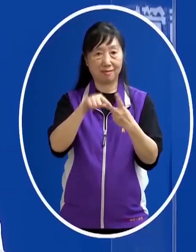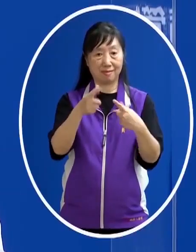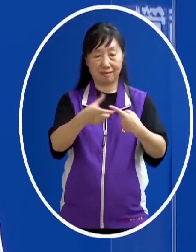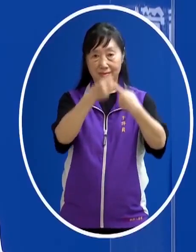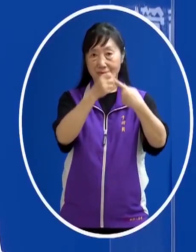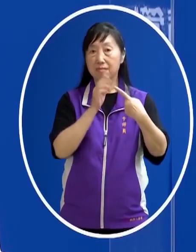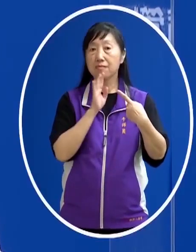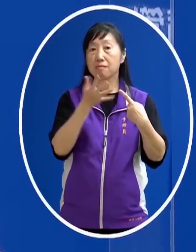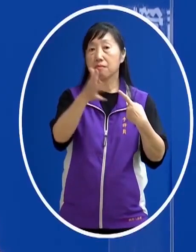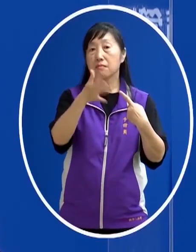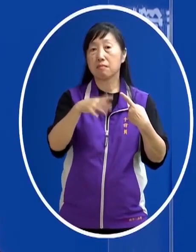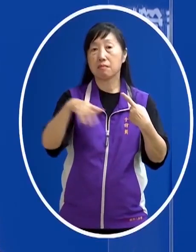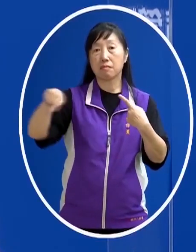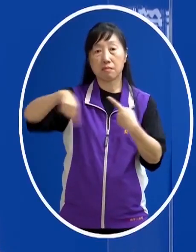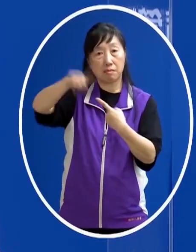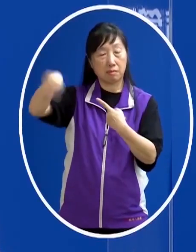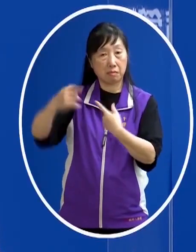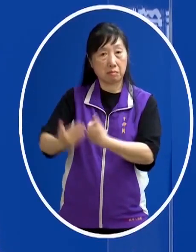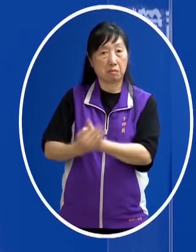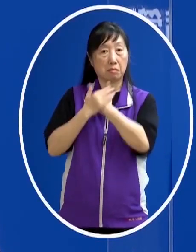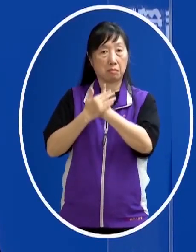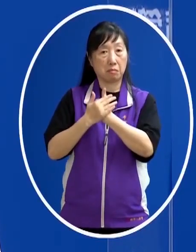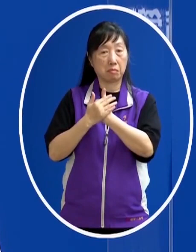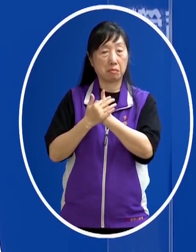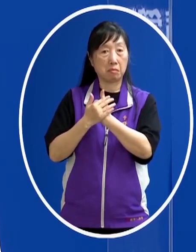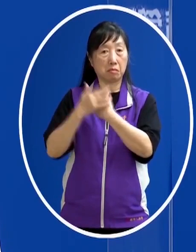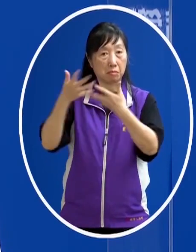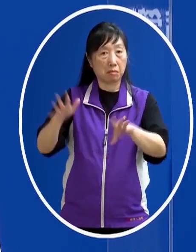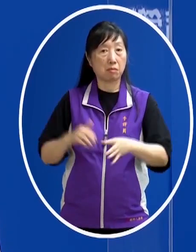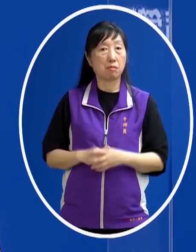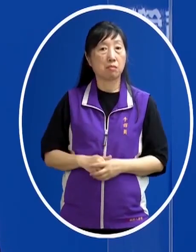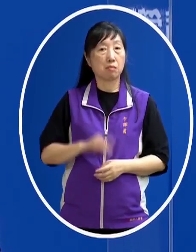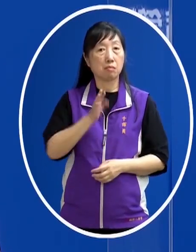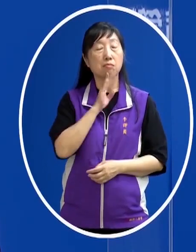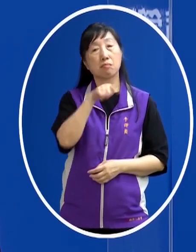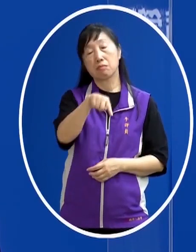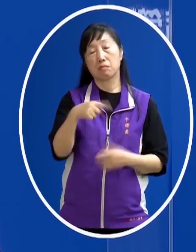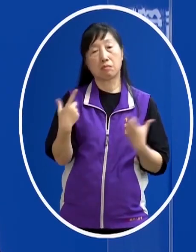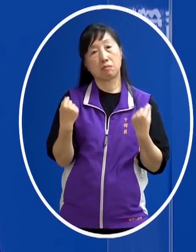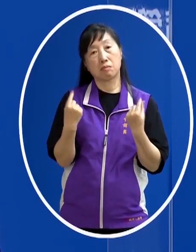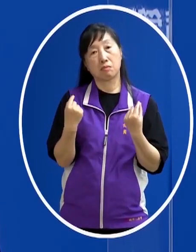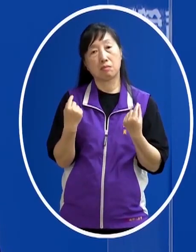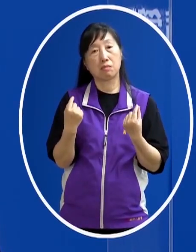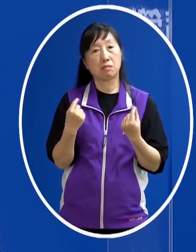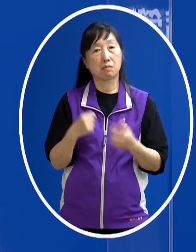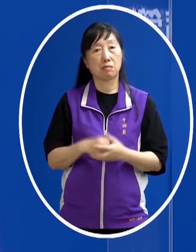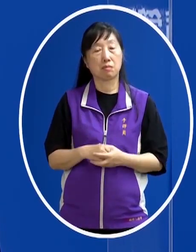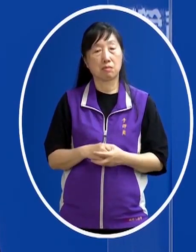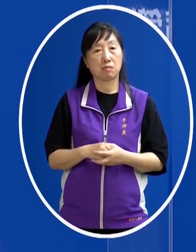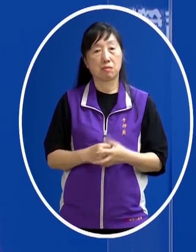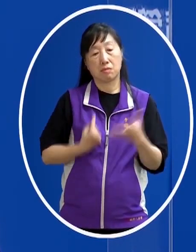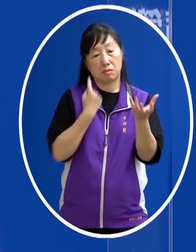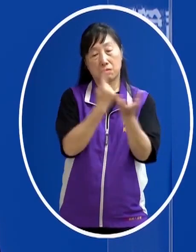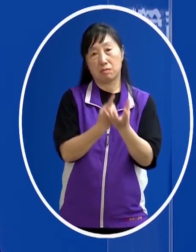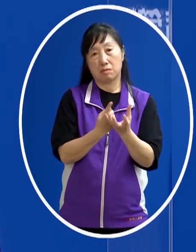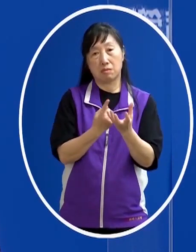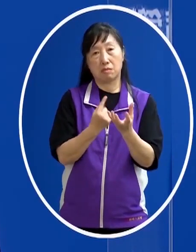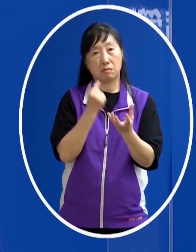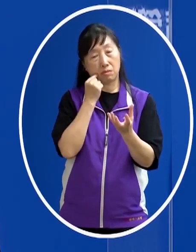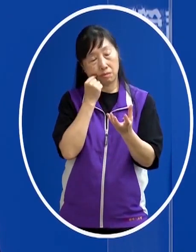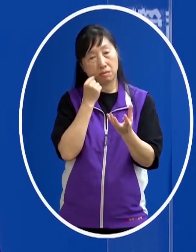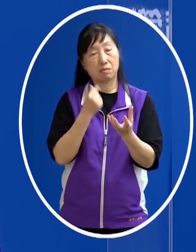为什么国际社会支持的声音这么强大？那但是还没有办法那个参与的这